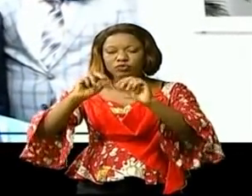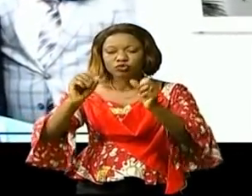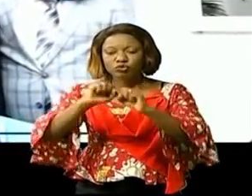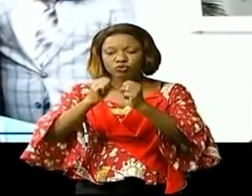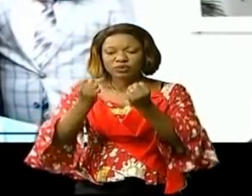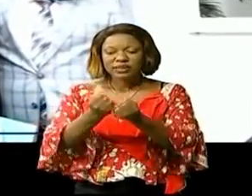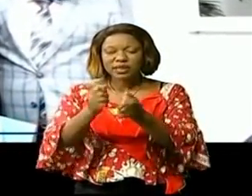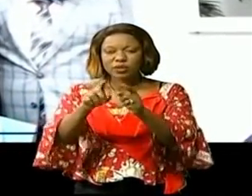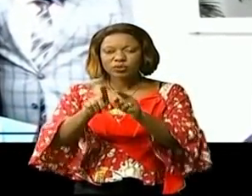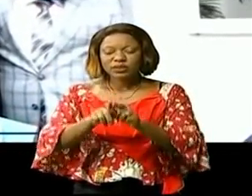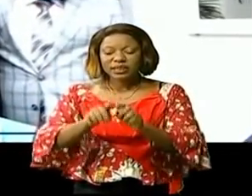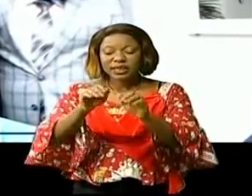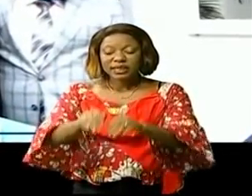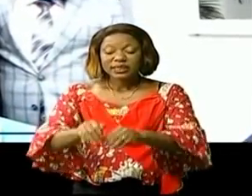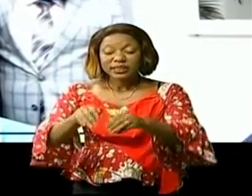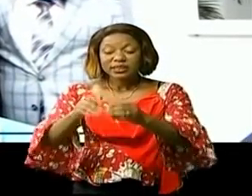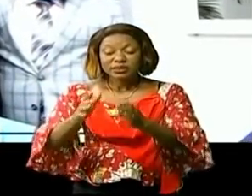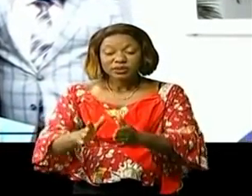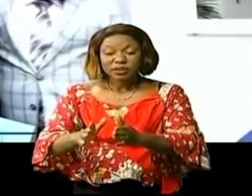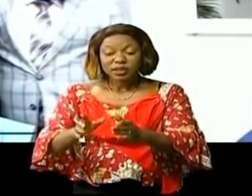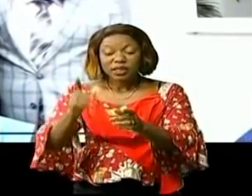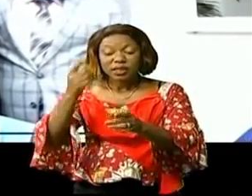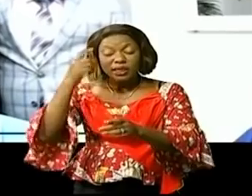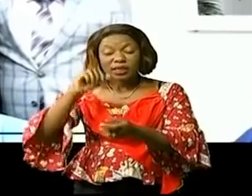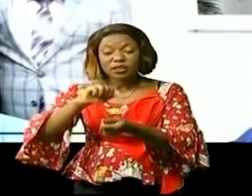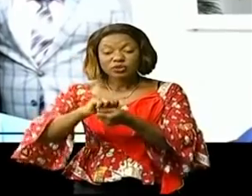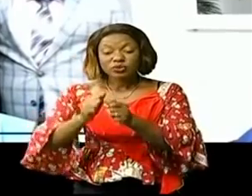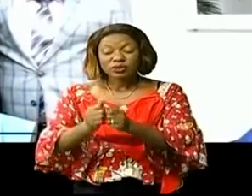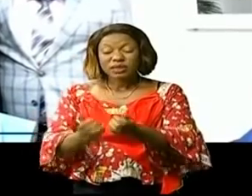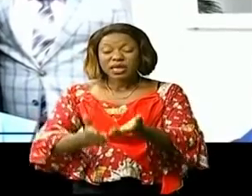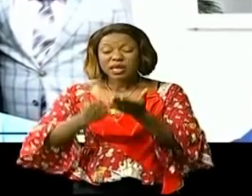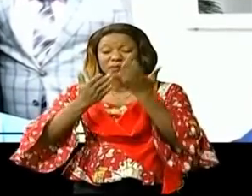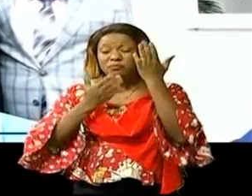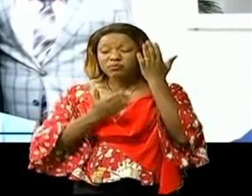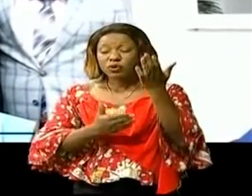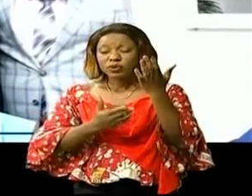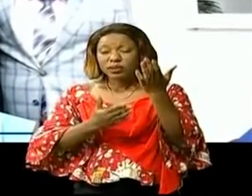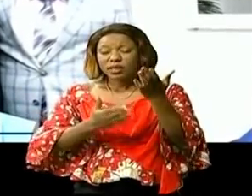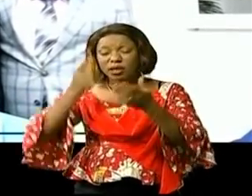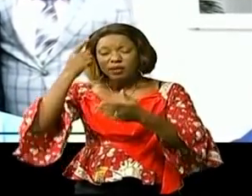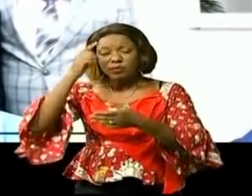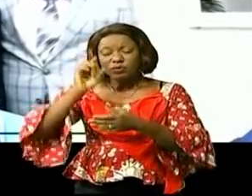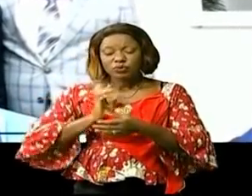l'agriculture qui représente quand même une grande partie de l'aspect économique